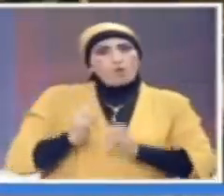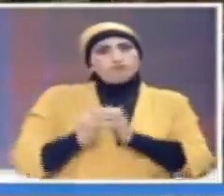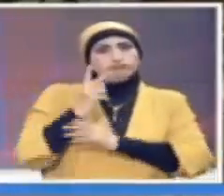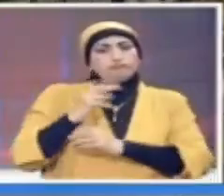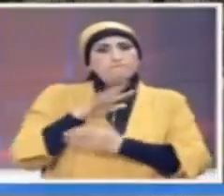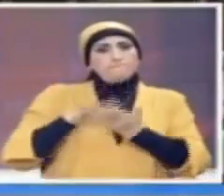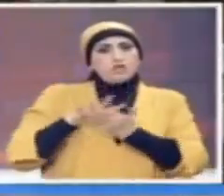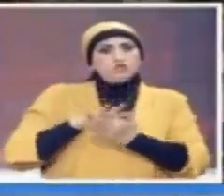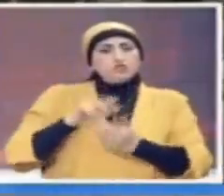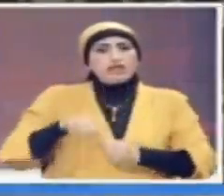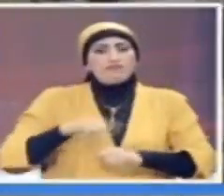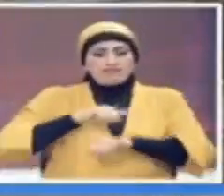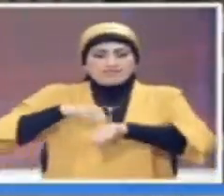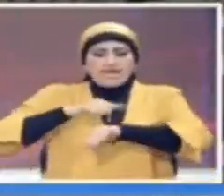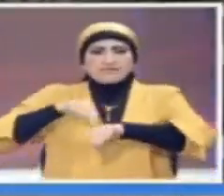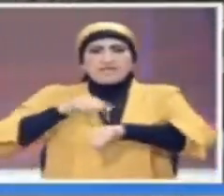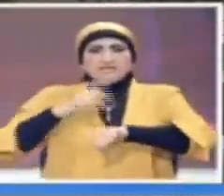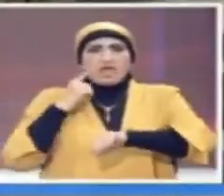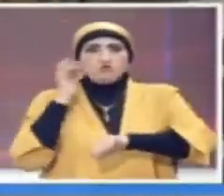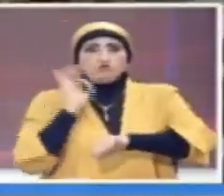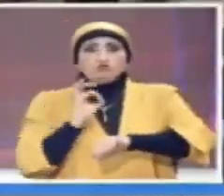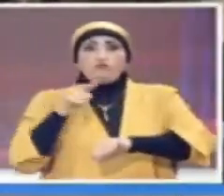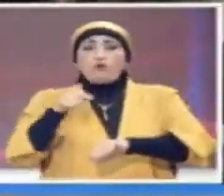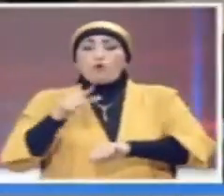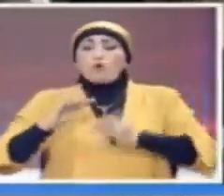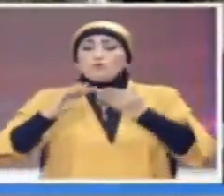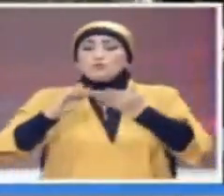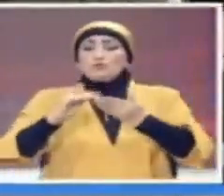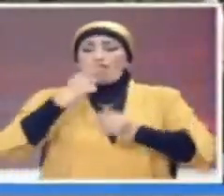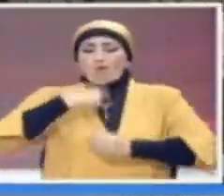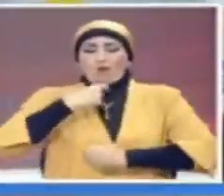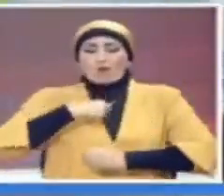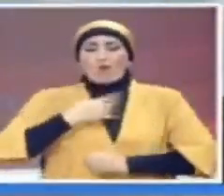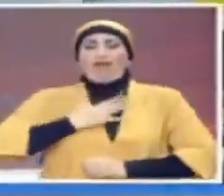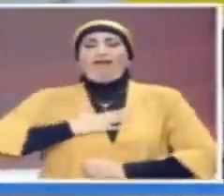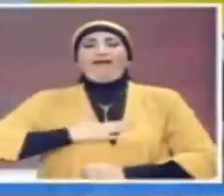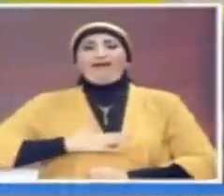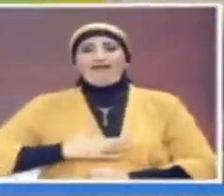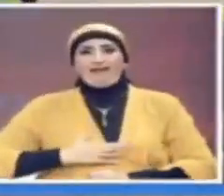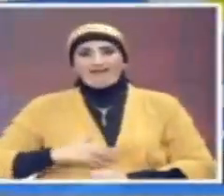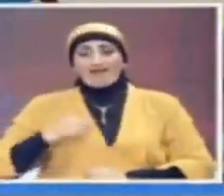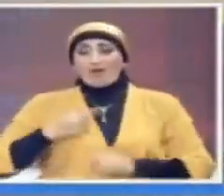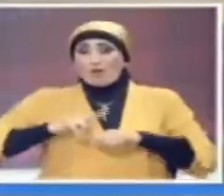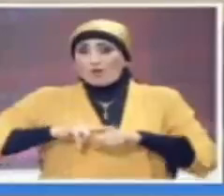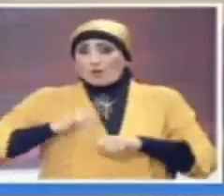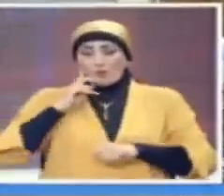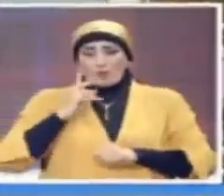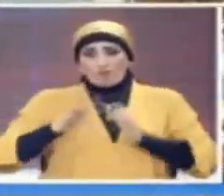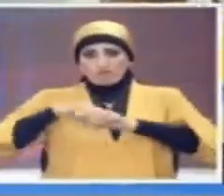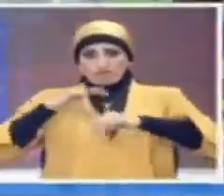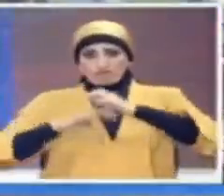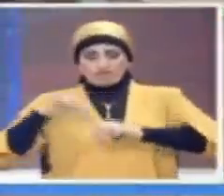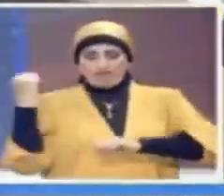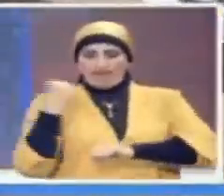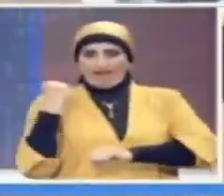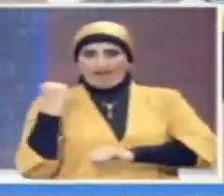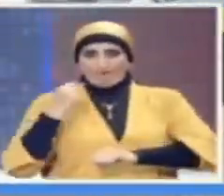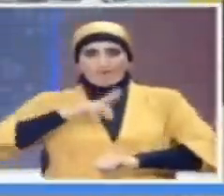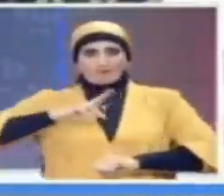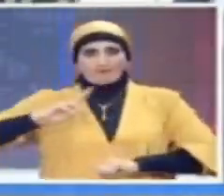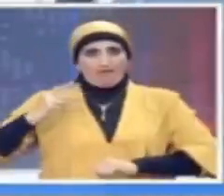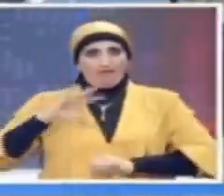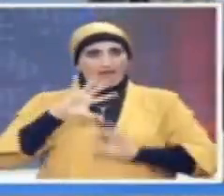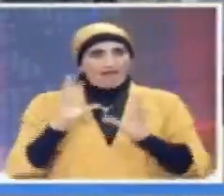الأمنية على مدار الساعة وبث الطمأنينة في نفوس المواطنين ولديها من القدرة والكفاءة للتعامل مع